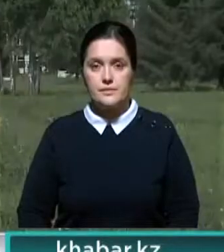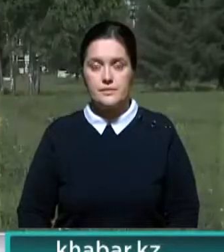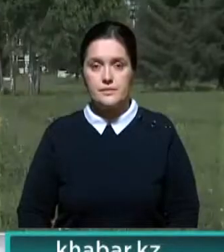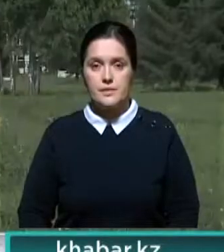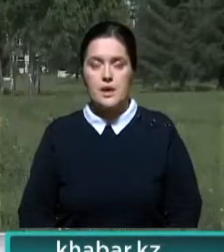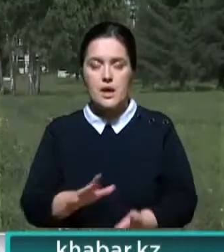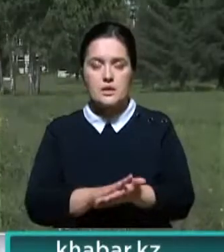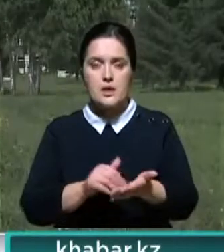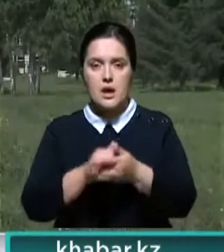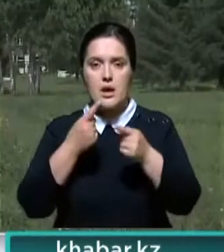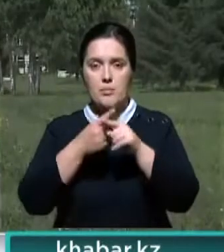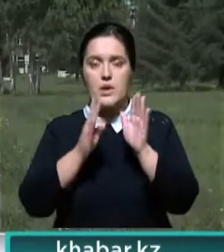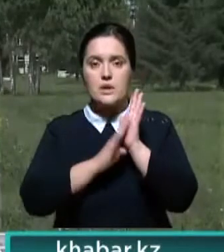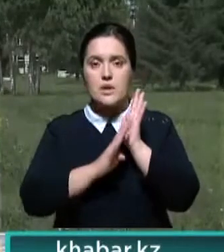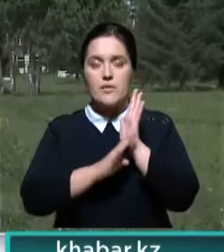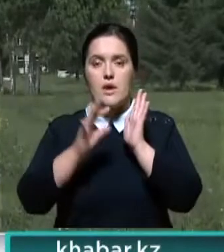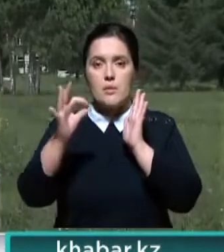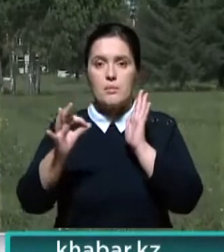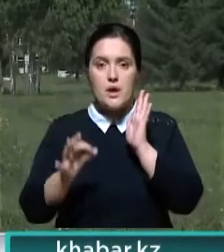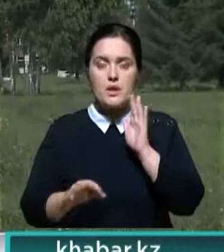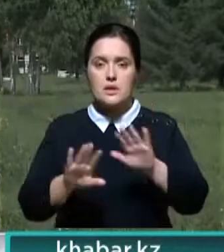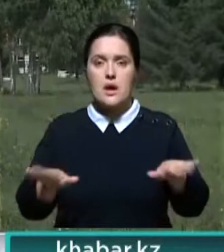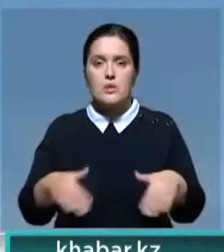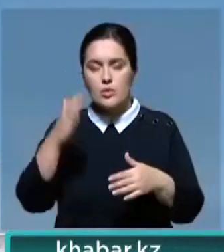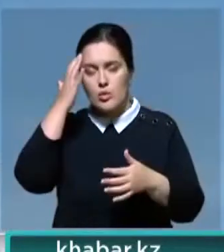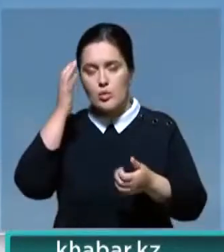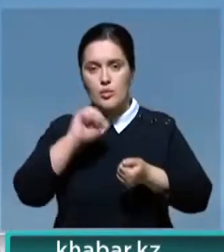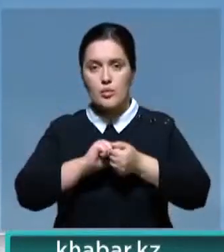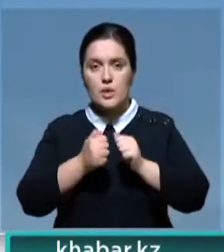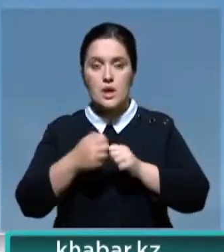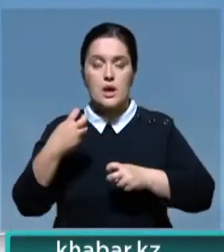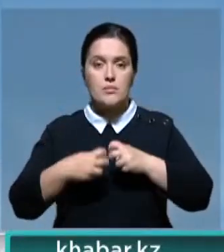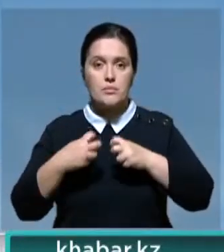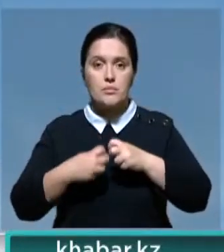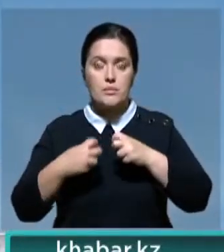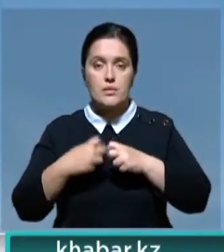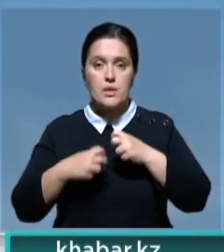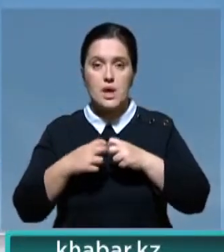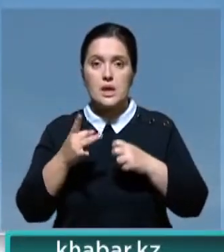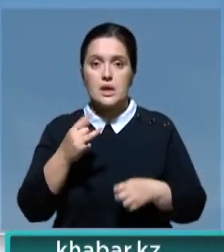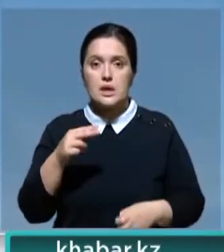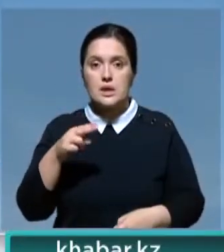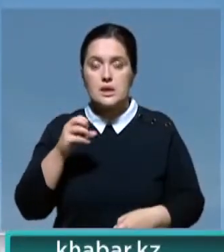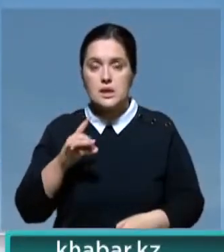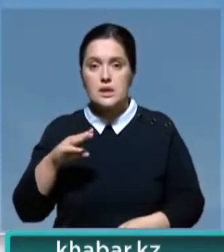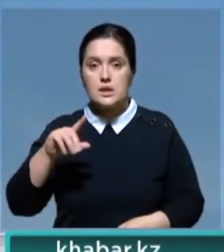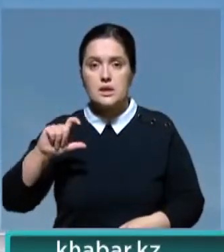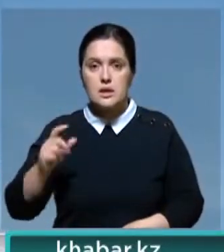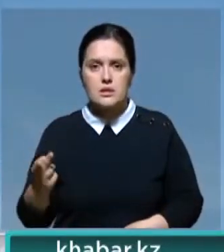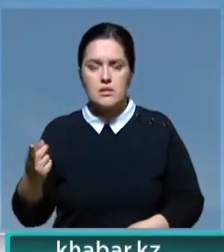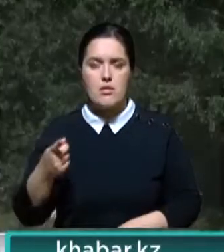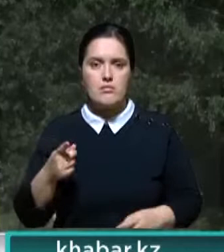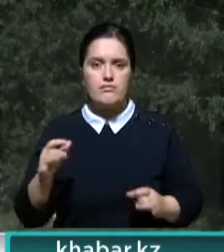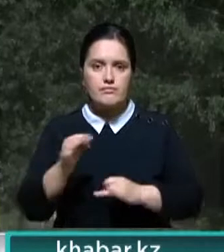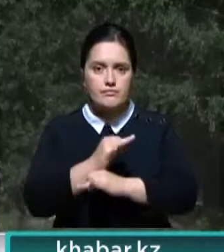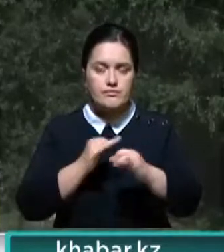Износ оборудования до 90%, отсутствие угля, авария на одном из генераторов в прошлом сезоне. Риддерская ТЭЦ этим летом один из самых